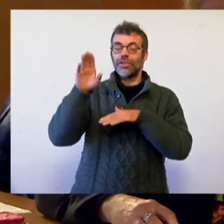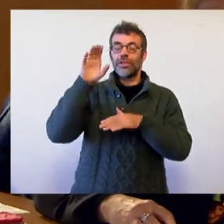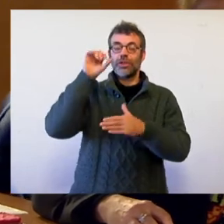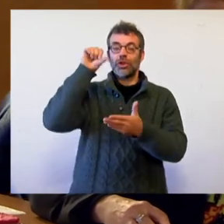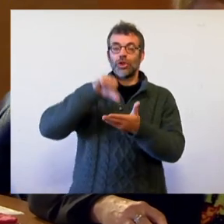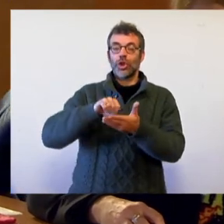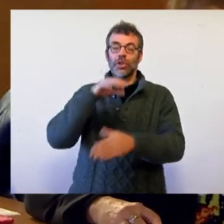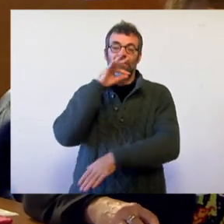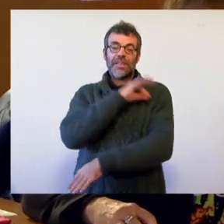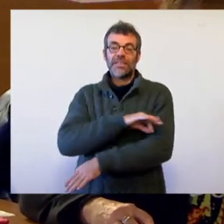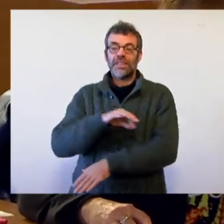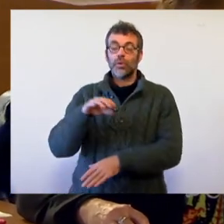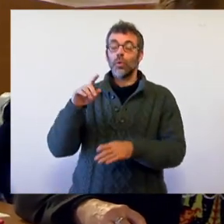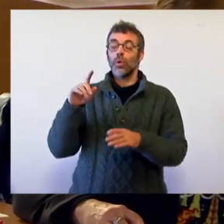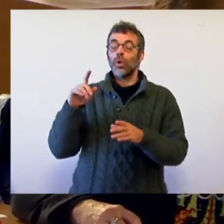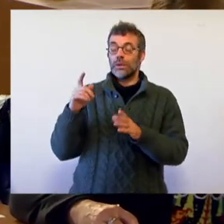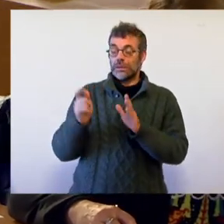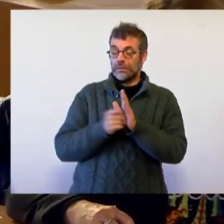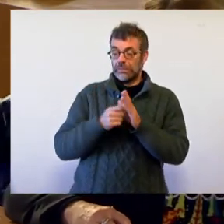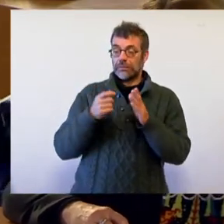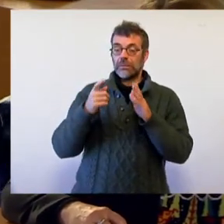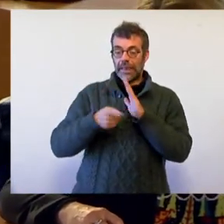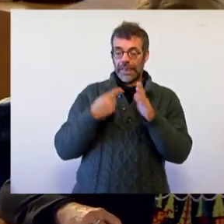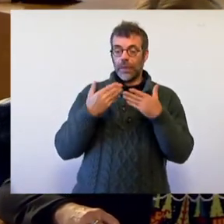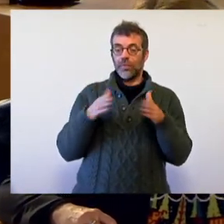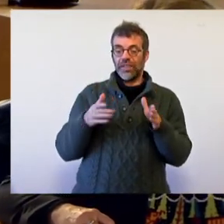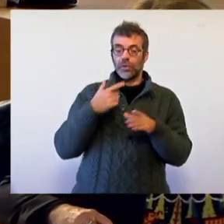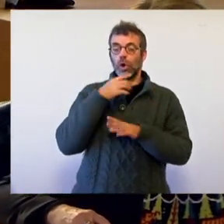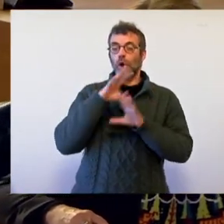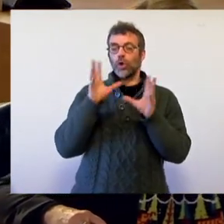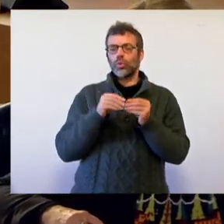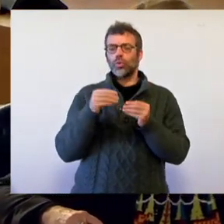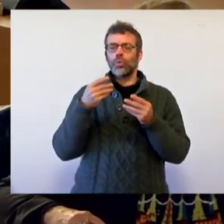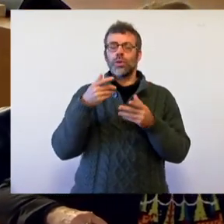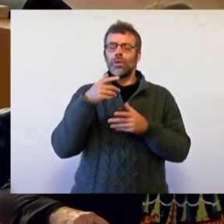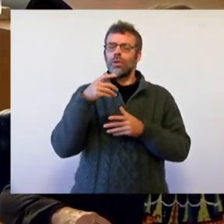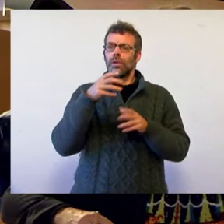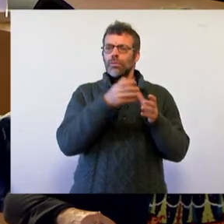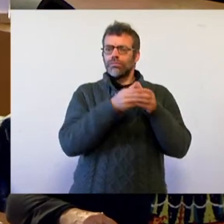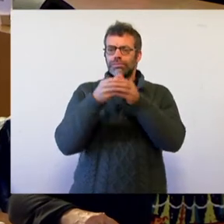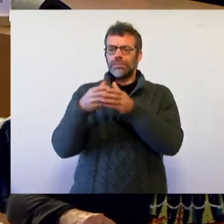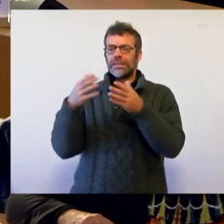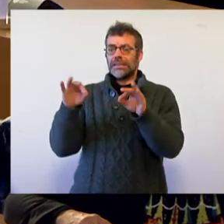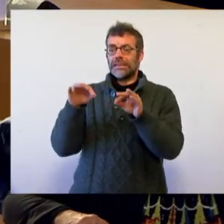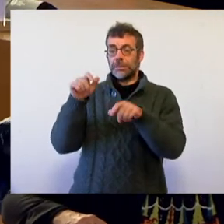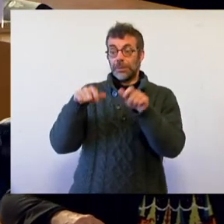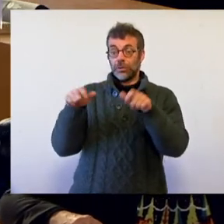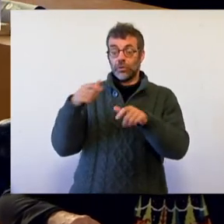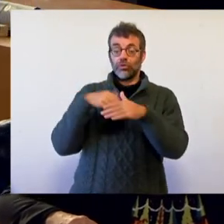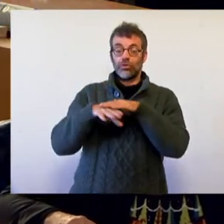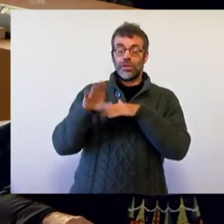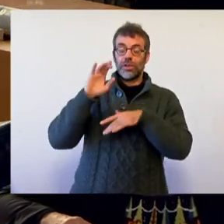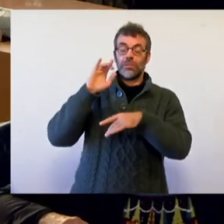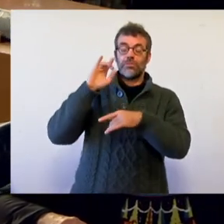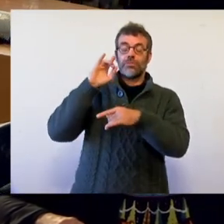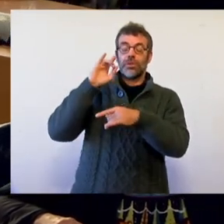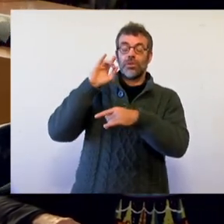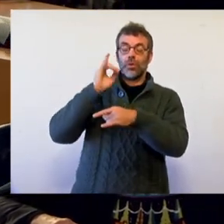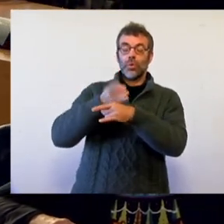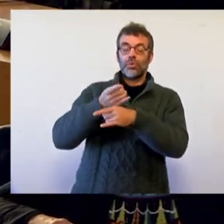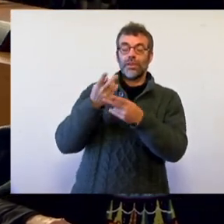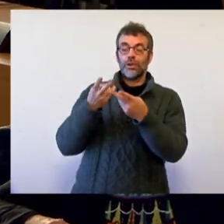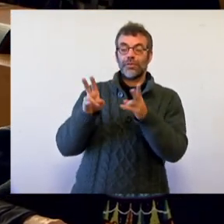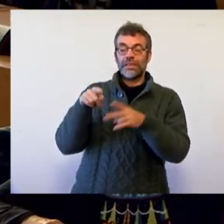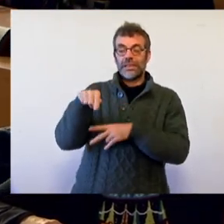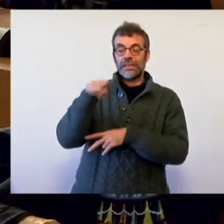réouverture. 10 d'entre eux pour le moment à la salle des rencontres de l'Hôtel de Ville qui ont pour mission d'accueillir